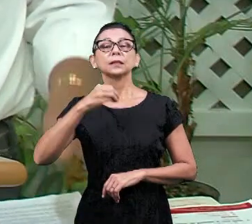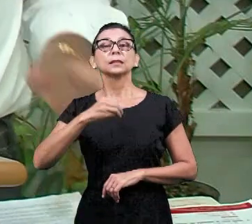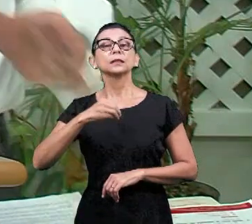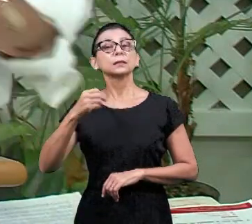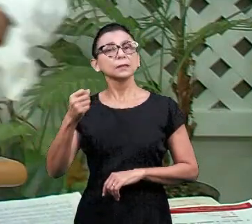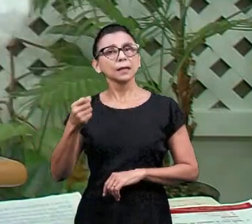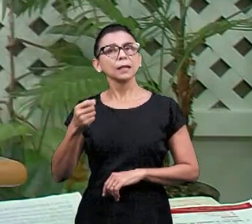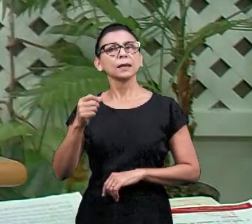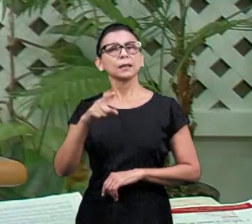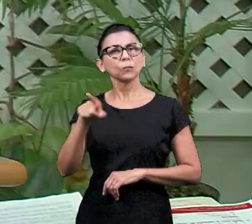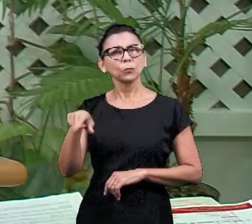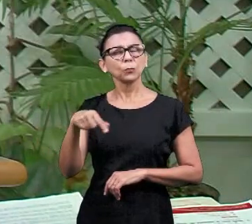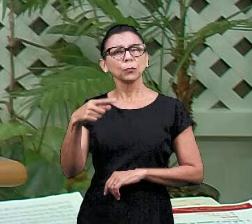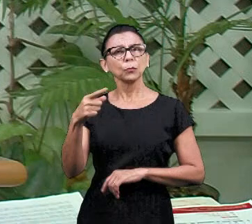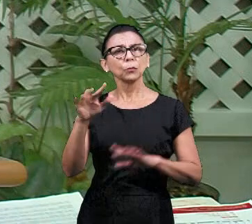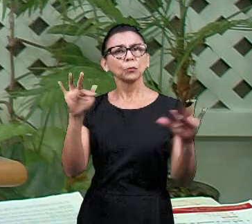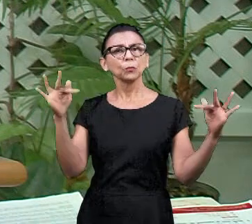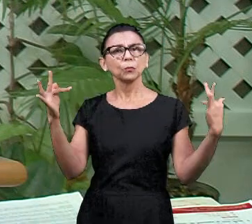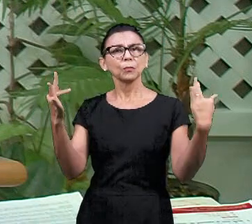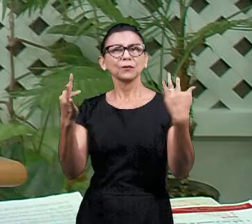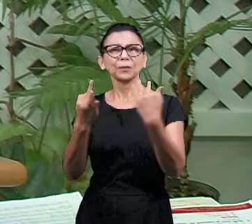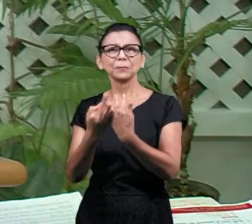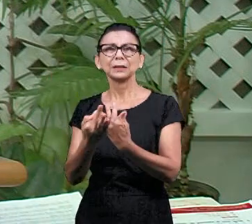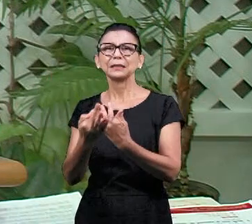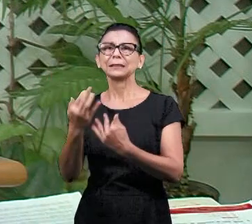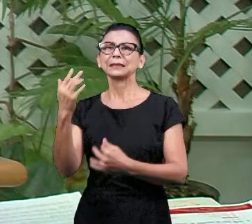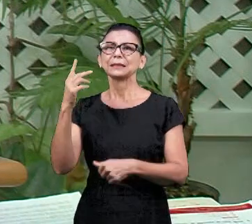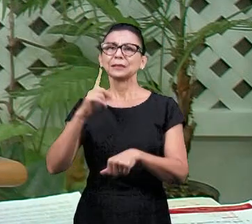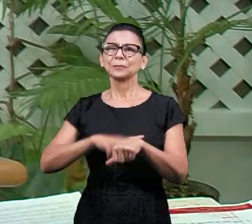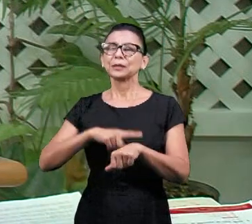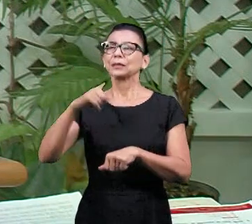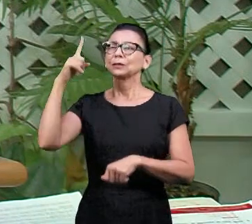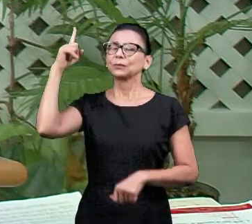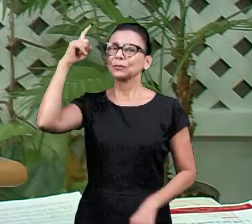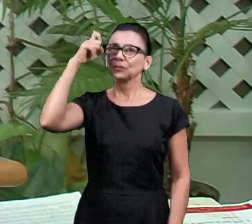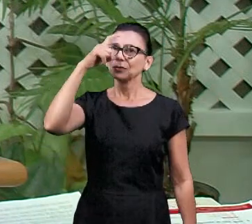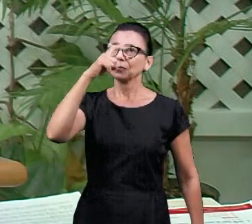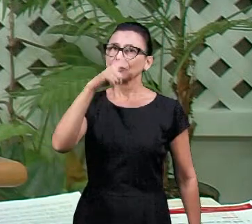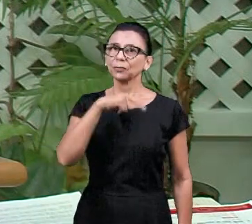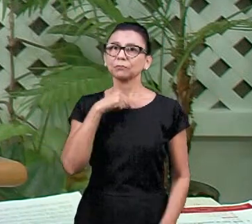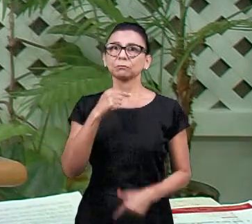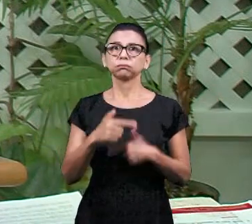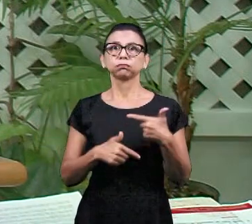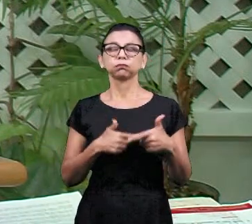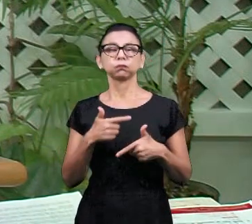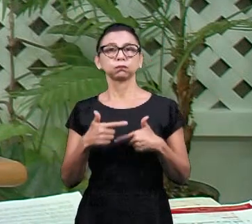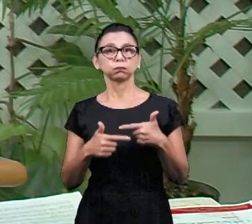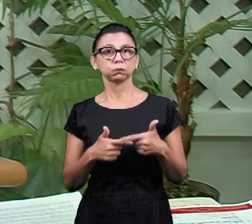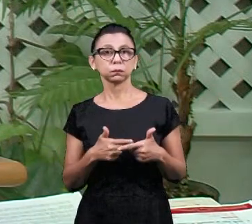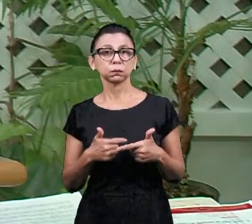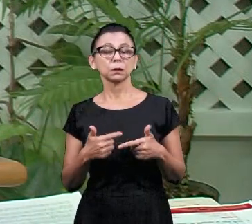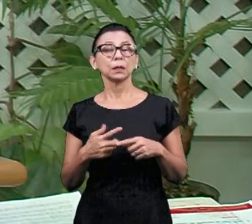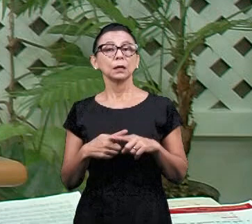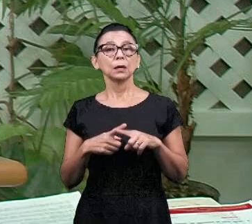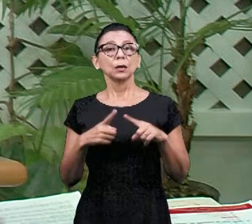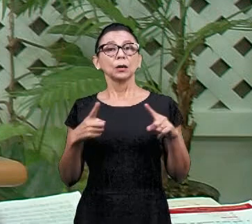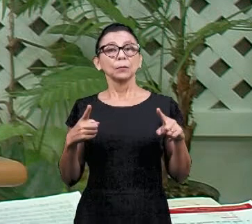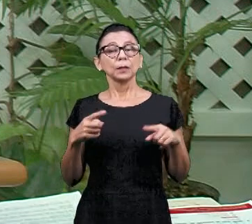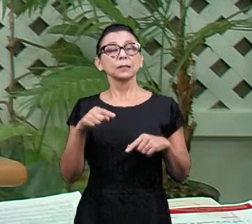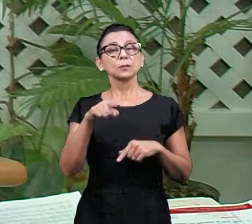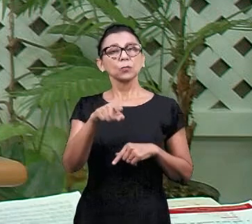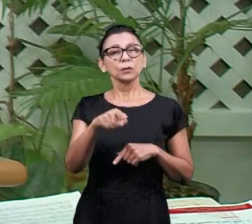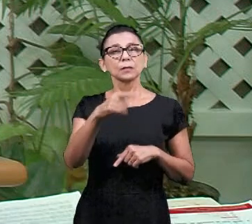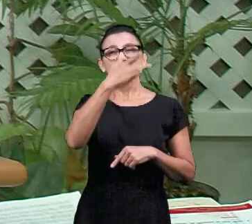d'une famille qui avait une difficulté à 30 ans. Et avec la bénédiction de la connaissance